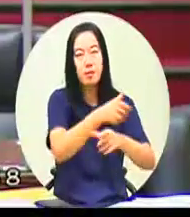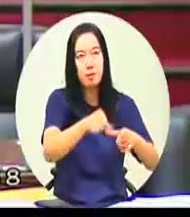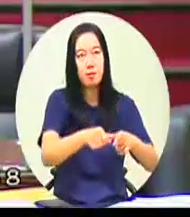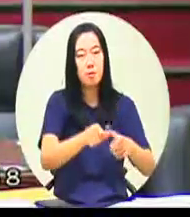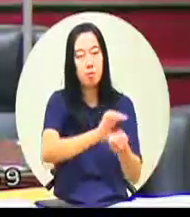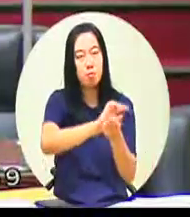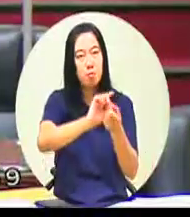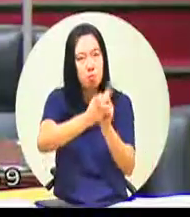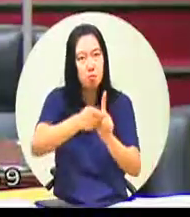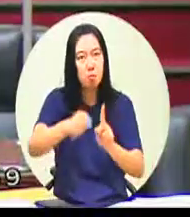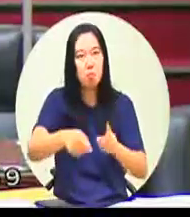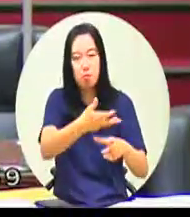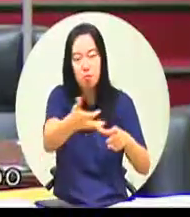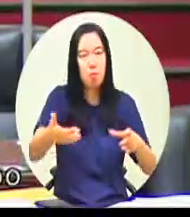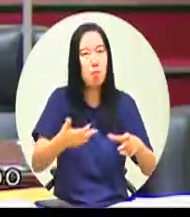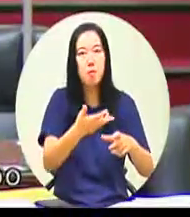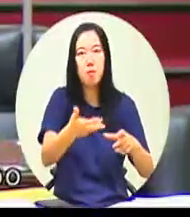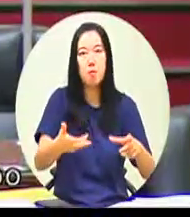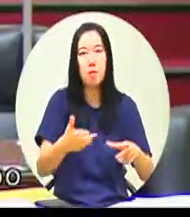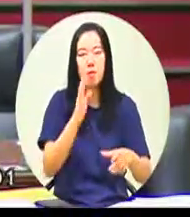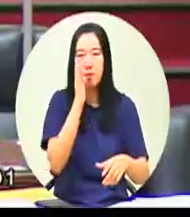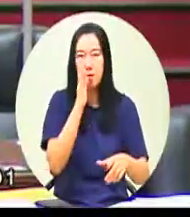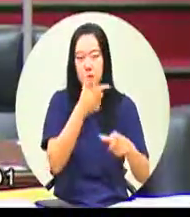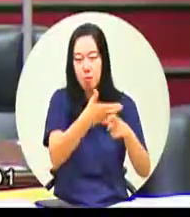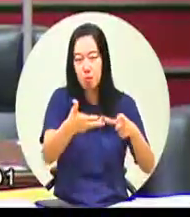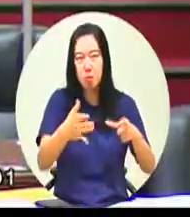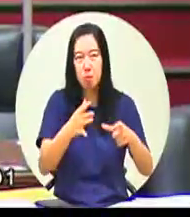造成中政府的氧化。